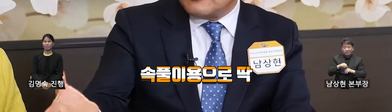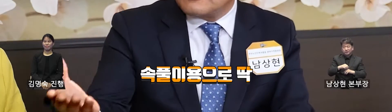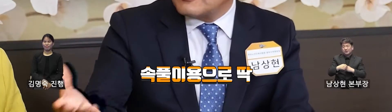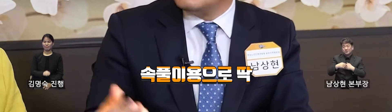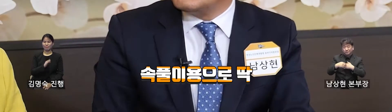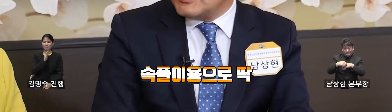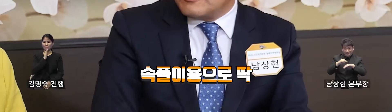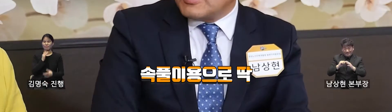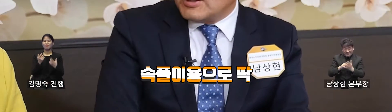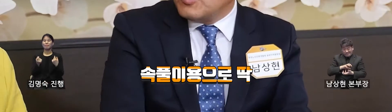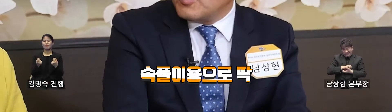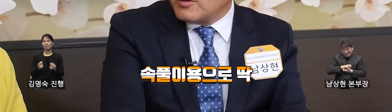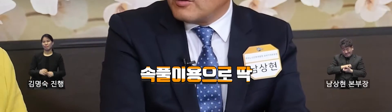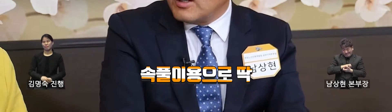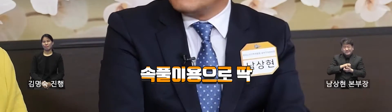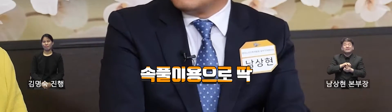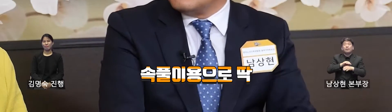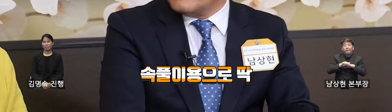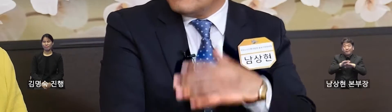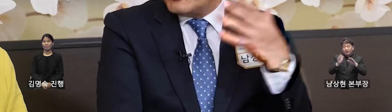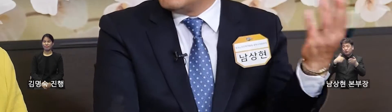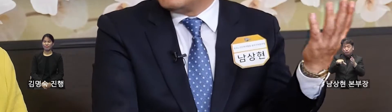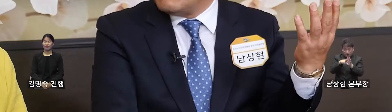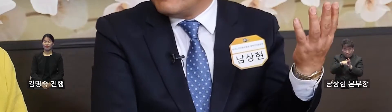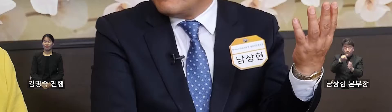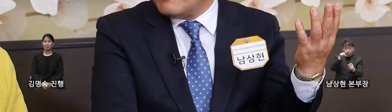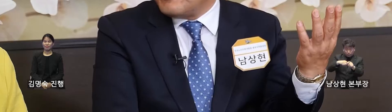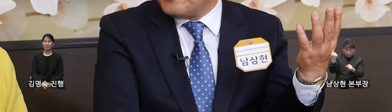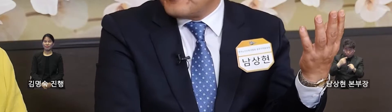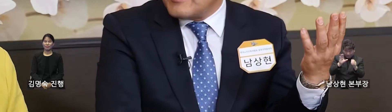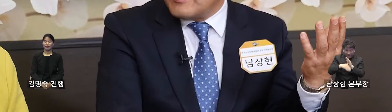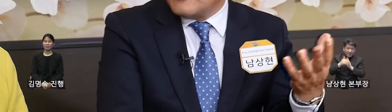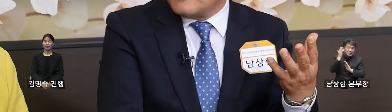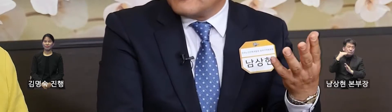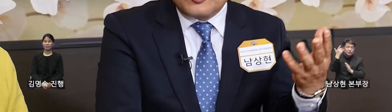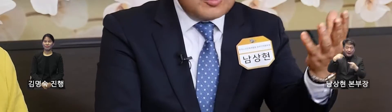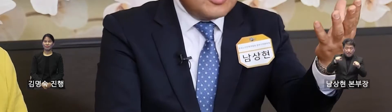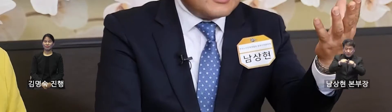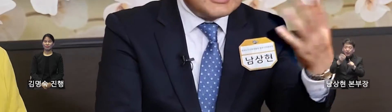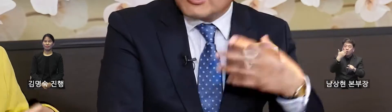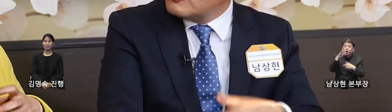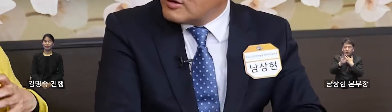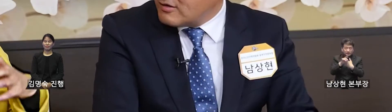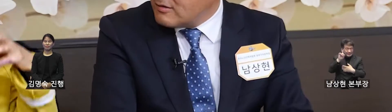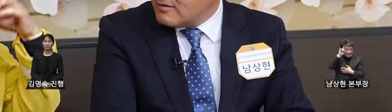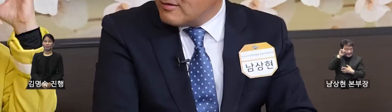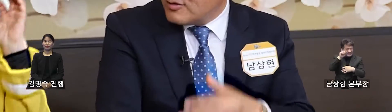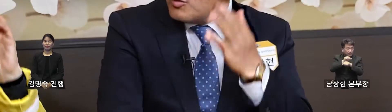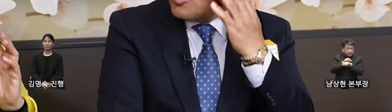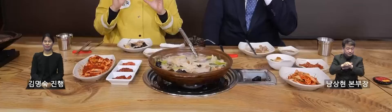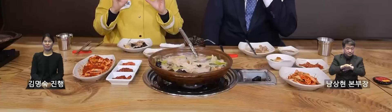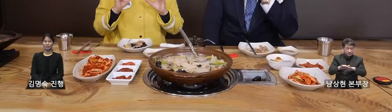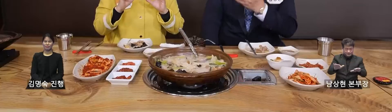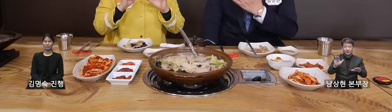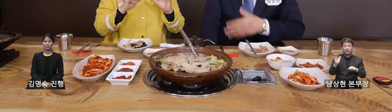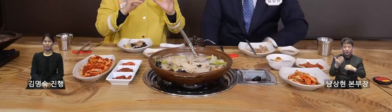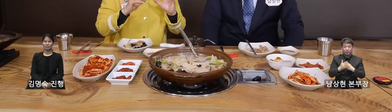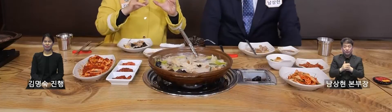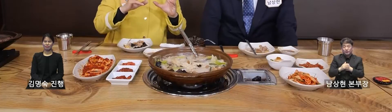그때 김치하고 같이 먹으면 굉장히 스트레스도 풀리고 또 이렇게 차가운 날 또